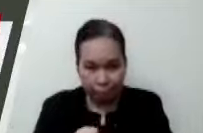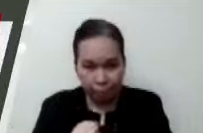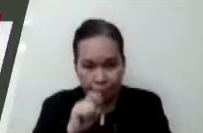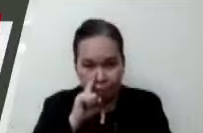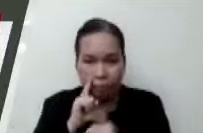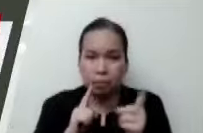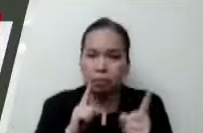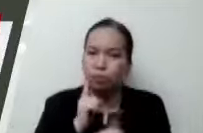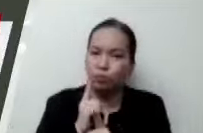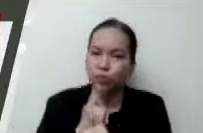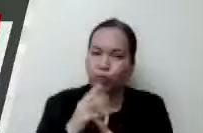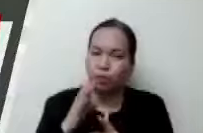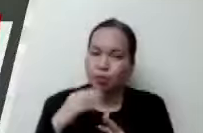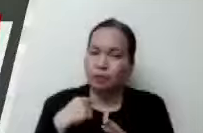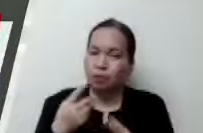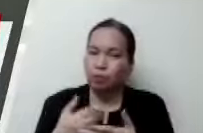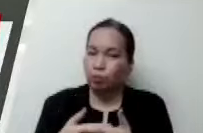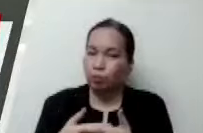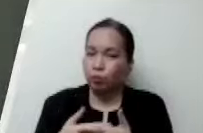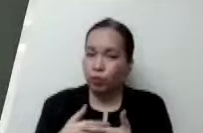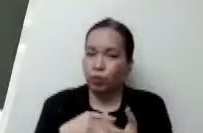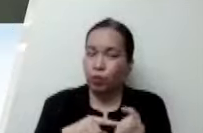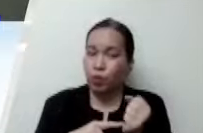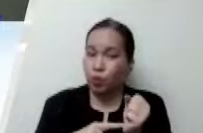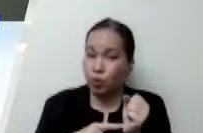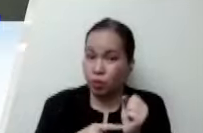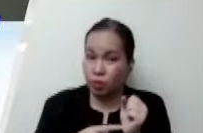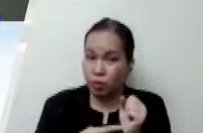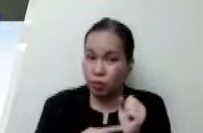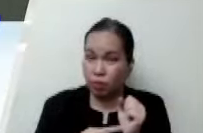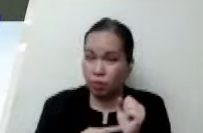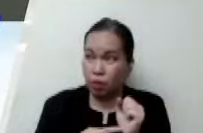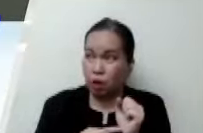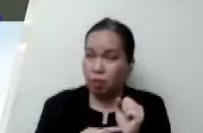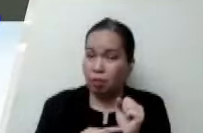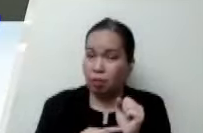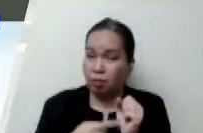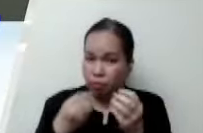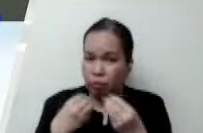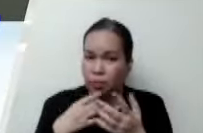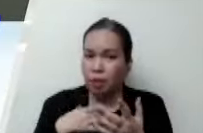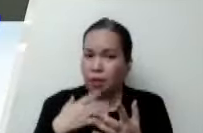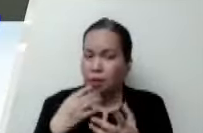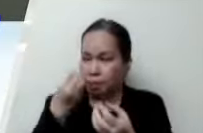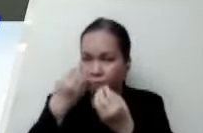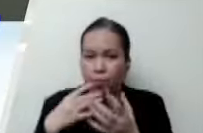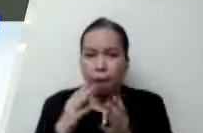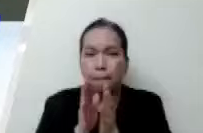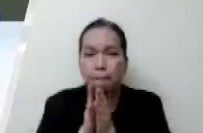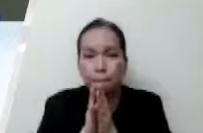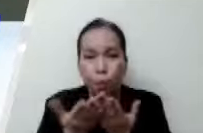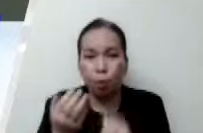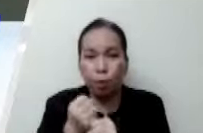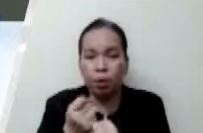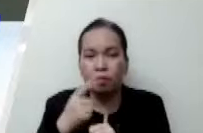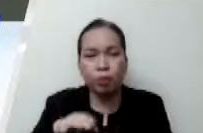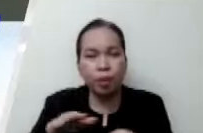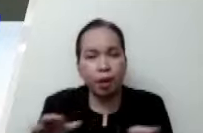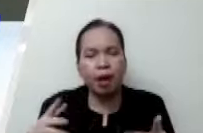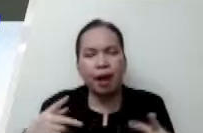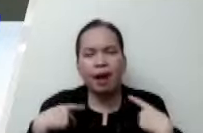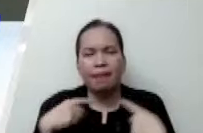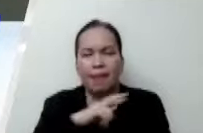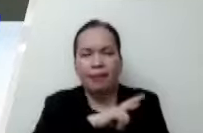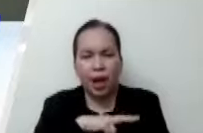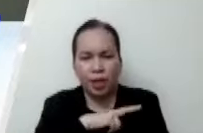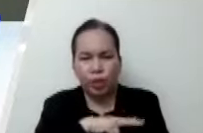soap, sinabi talaga nila sa akin na gagawa sila ng libro para sa mga bata, para mayroong mapupurot na aral. Kasi alam natin ngayon na mga bata ngayon, bihira